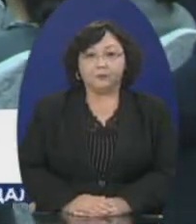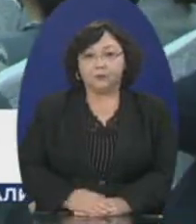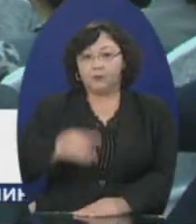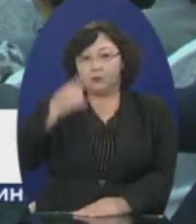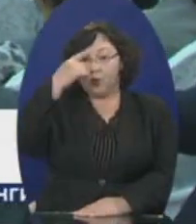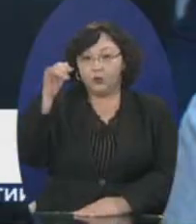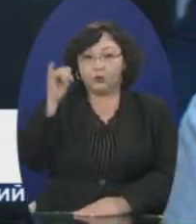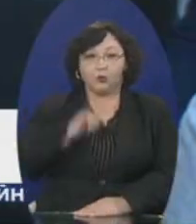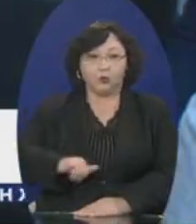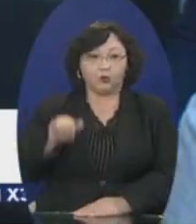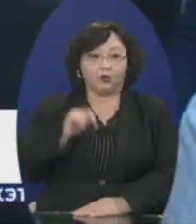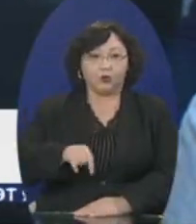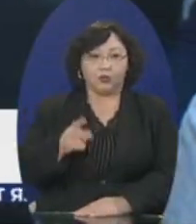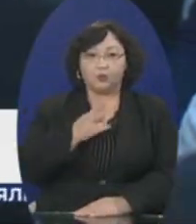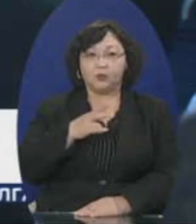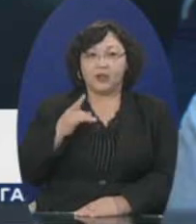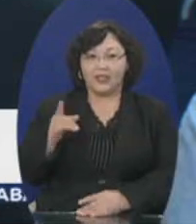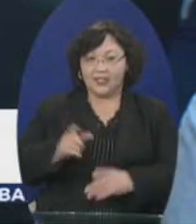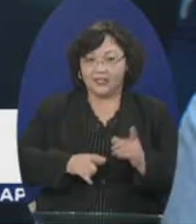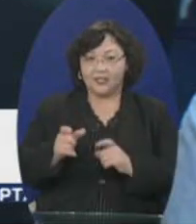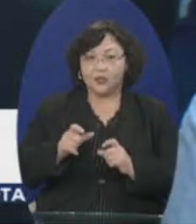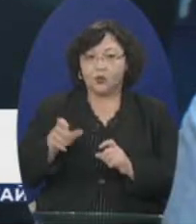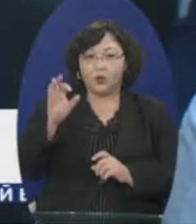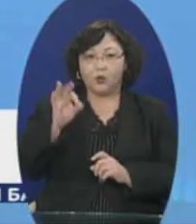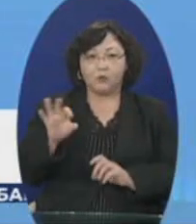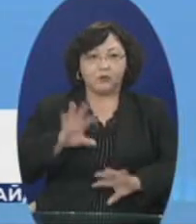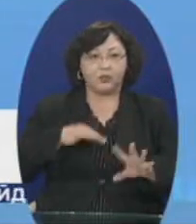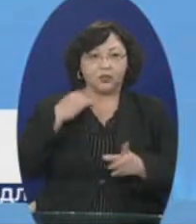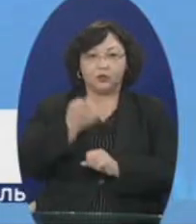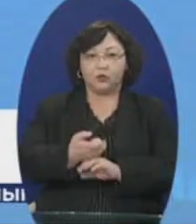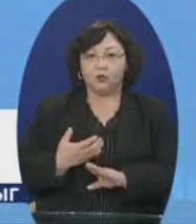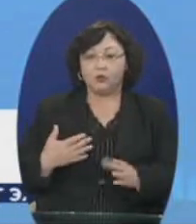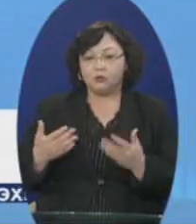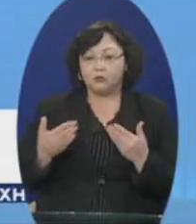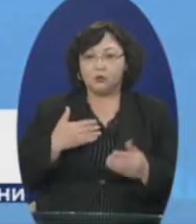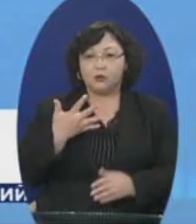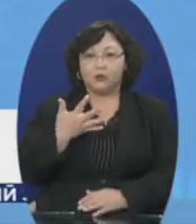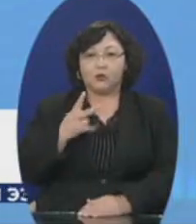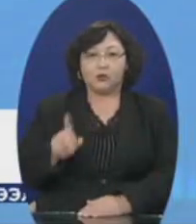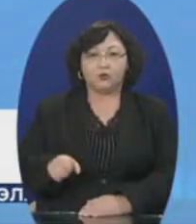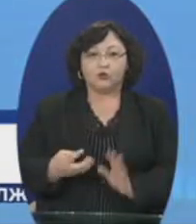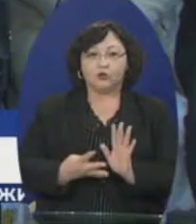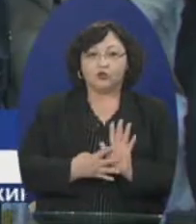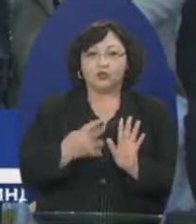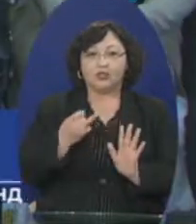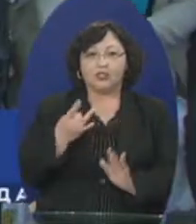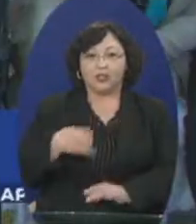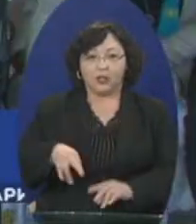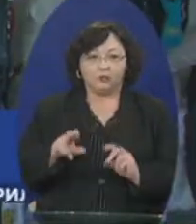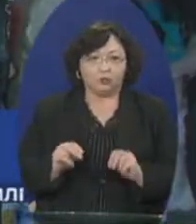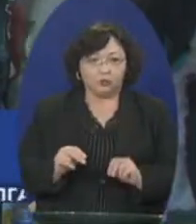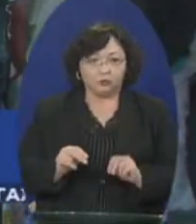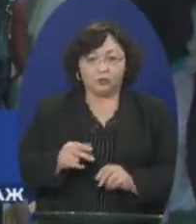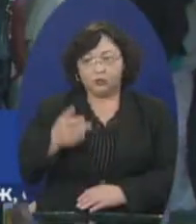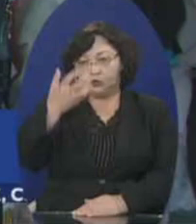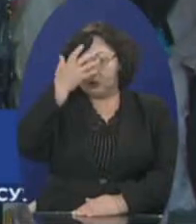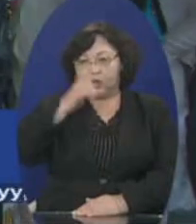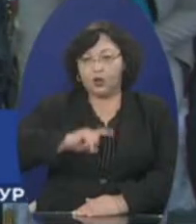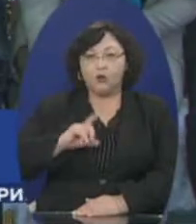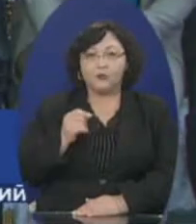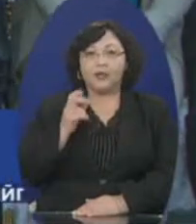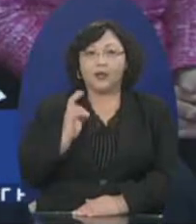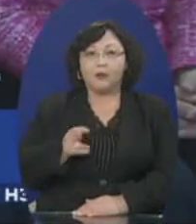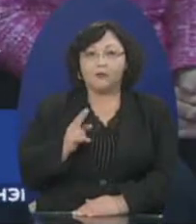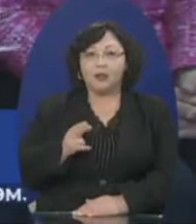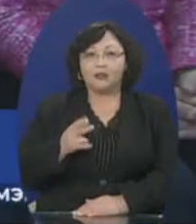Монгол улсын дотоодын нийт бүтээгдэхүүн буюу эдийн засгийн хэмжээ өнгөрсөн оны үзүүлэлтээр 52.9 их найд төгрөгөөр хэмжигдэж байхад төрийн өмчит компаниудын